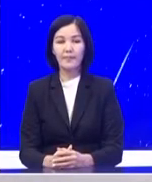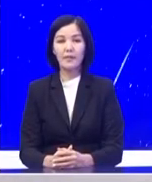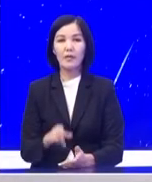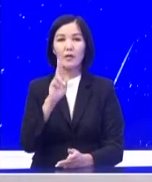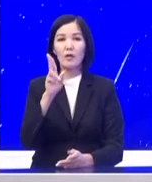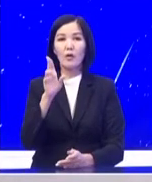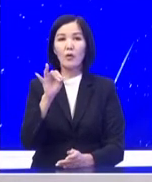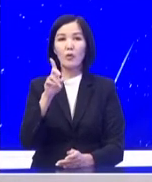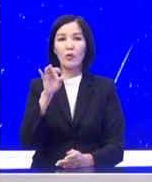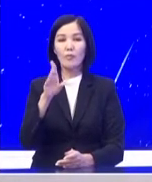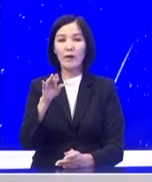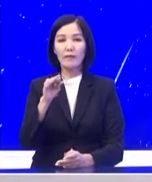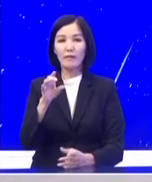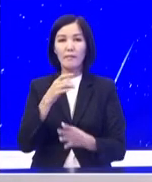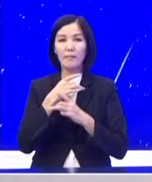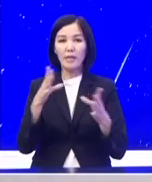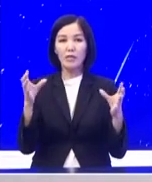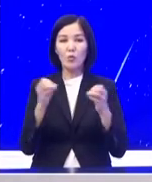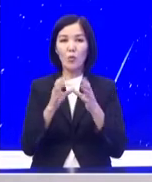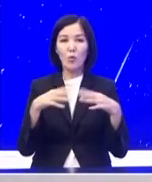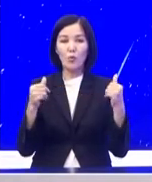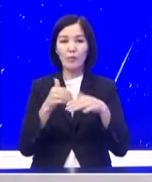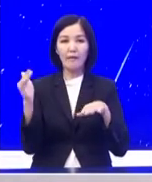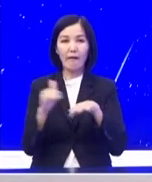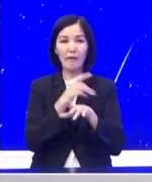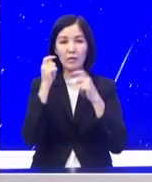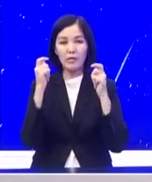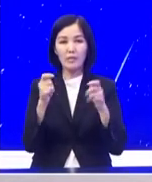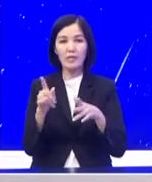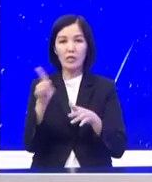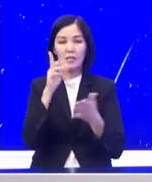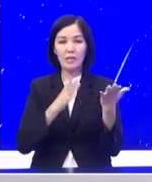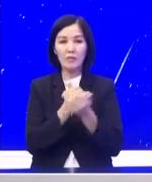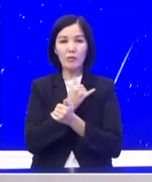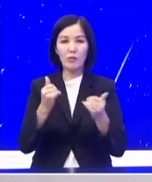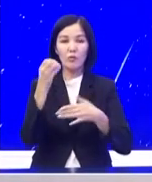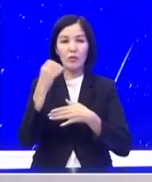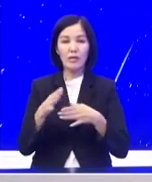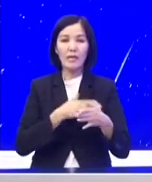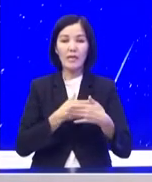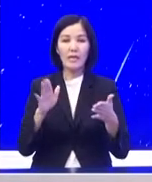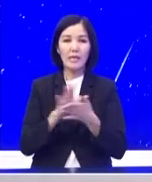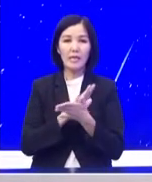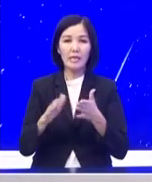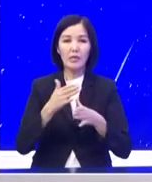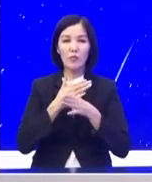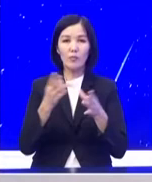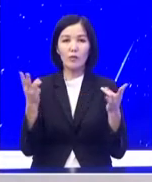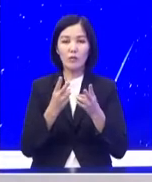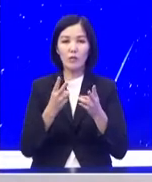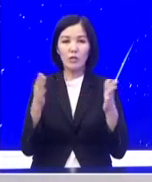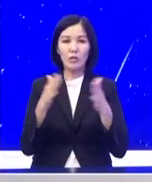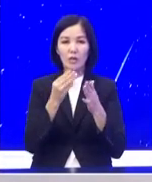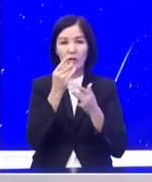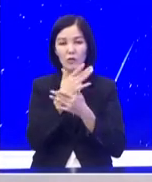Құрбан айт мерекесі қарсаңында 10 отбасына қайырымдылық жасалды. Облыстық жастарға қызмет көрсету орталығының еріктілері көмекке мұқтаж